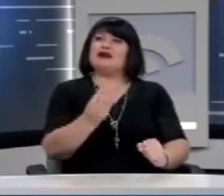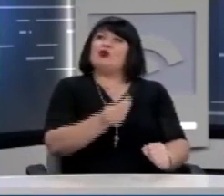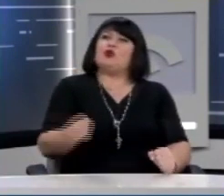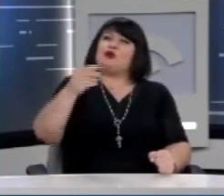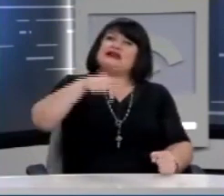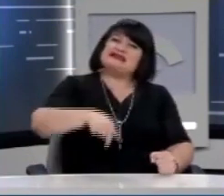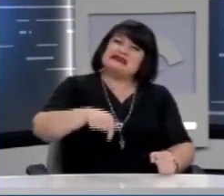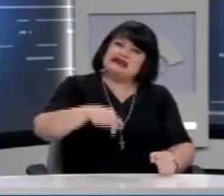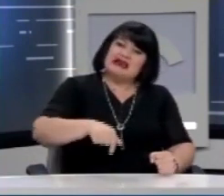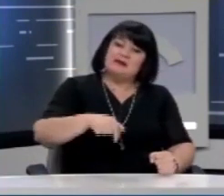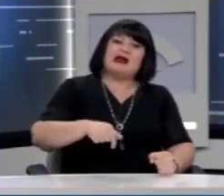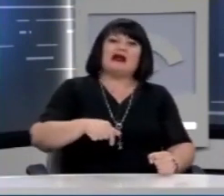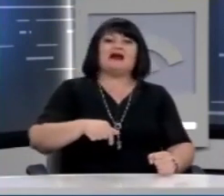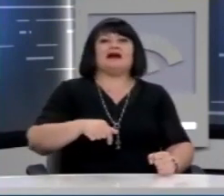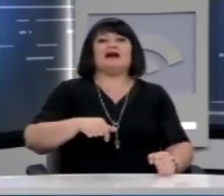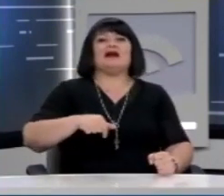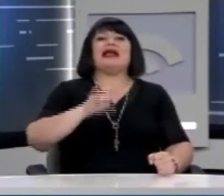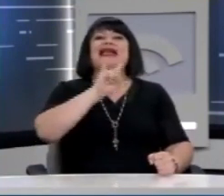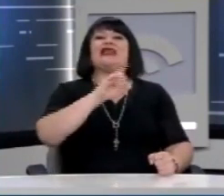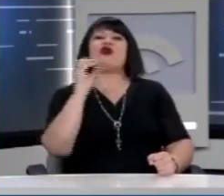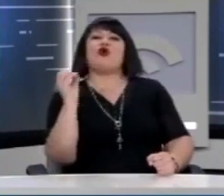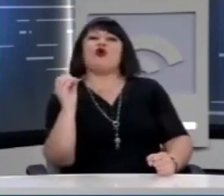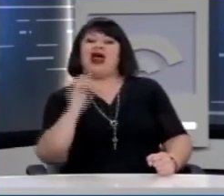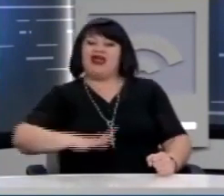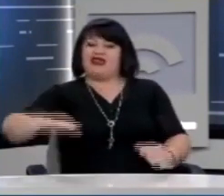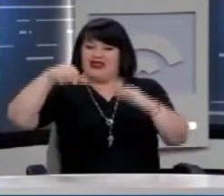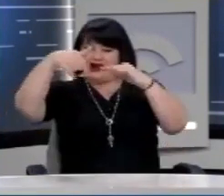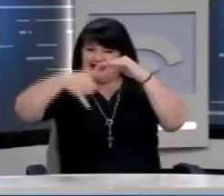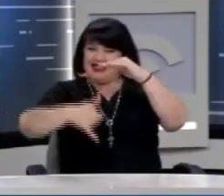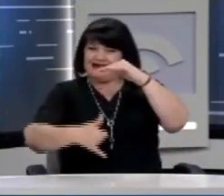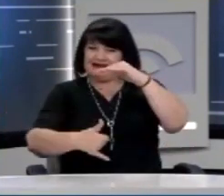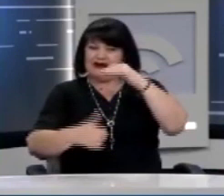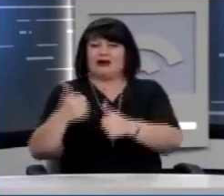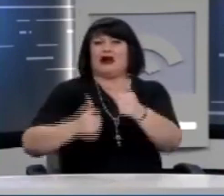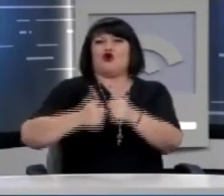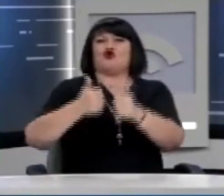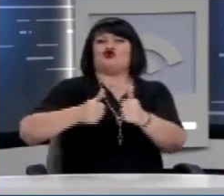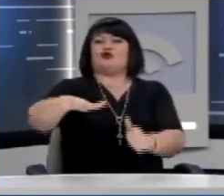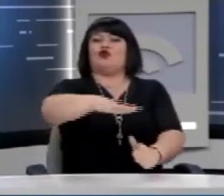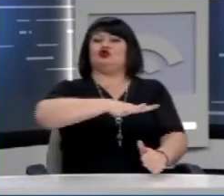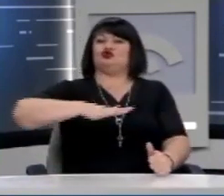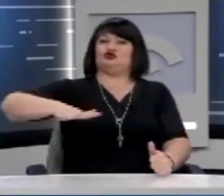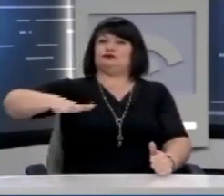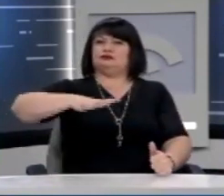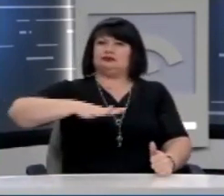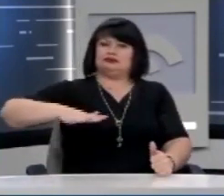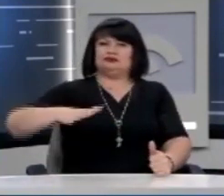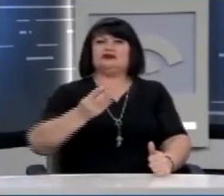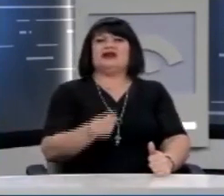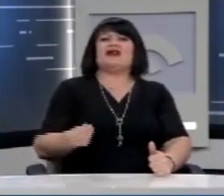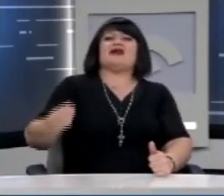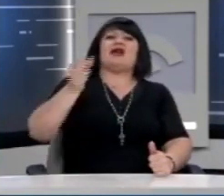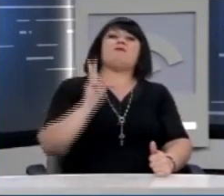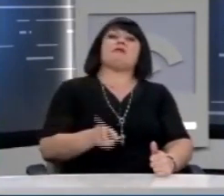σήμερα, λόγω των κοιτασμάτων υδρογονανθράκων στην περιοχή, ο ανταγωνισμός μεταξύ τους γίνεται ακόμα